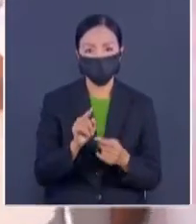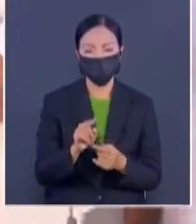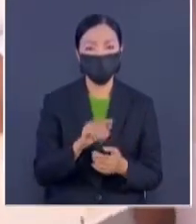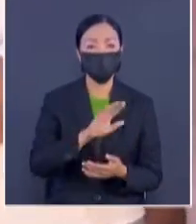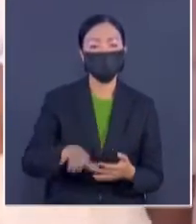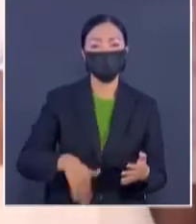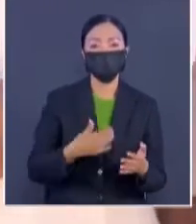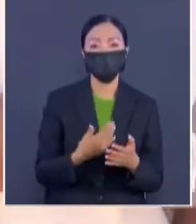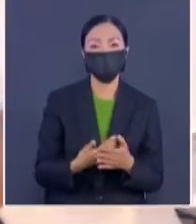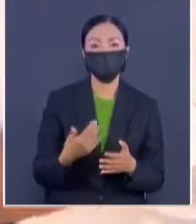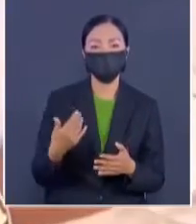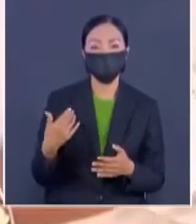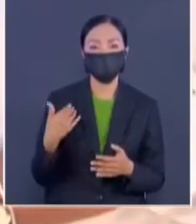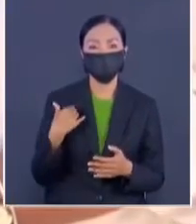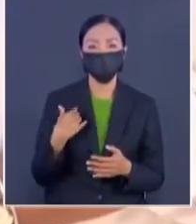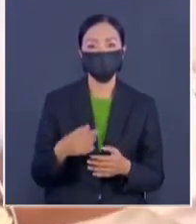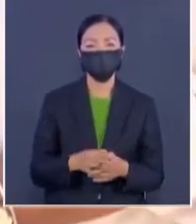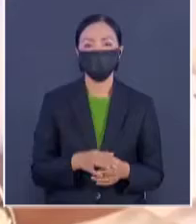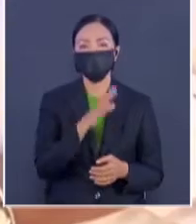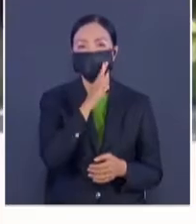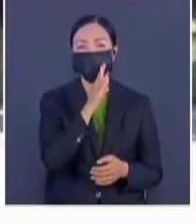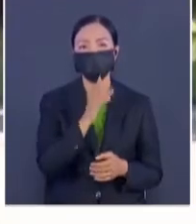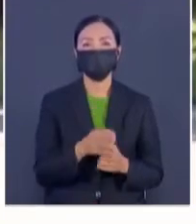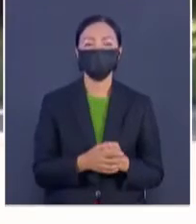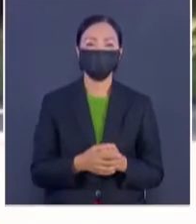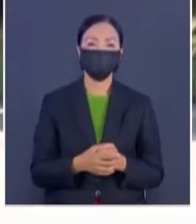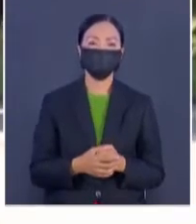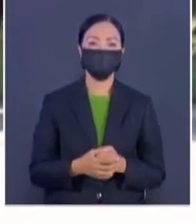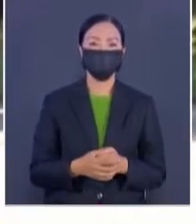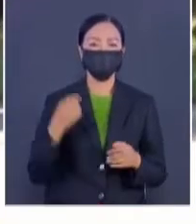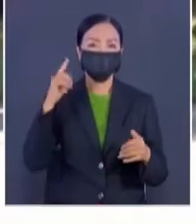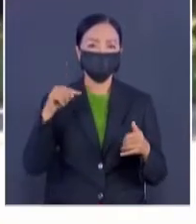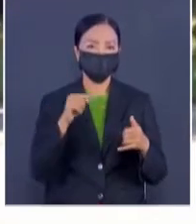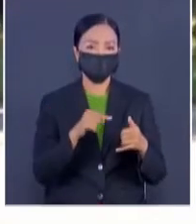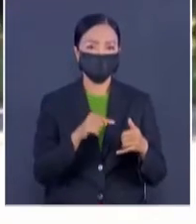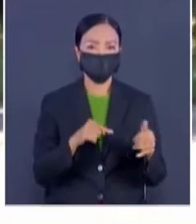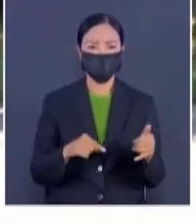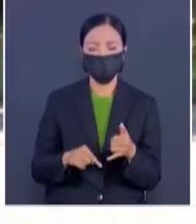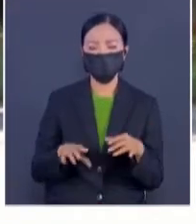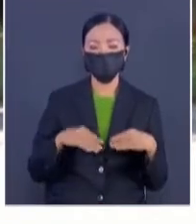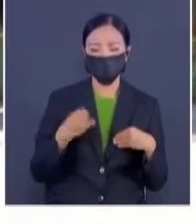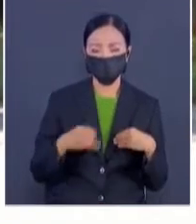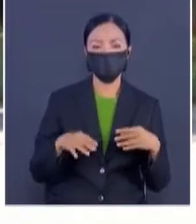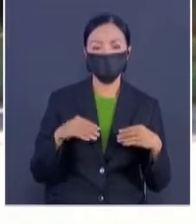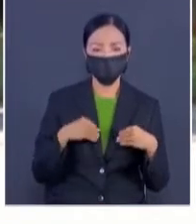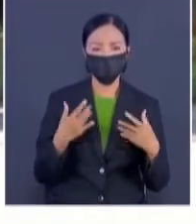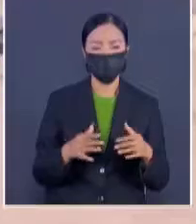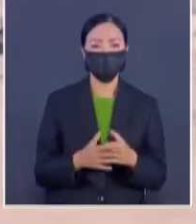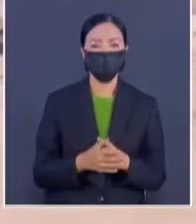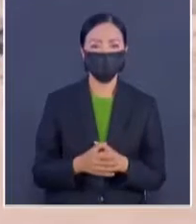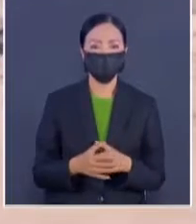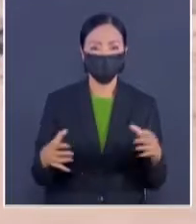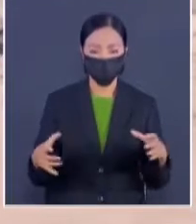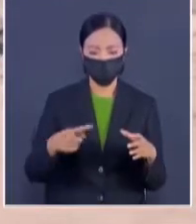าเรื่องทั้งหมดที่เกิดขึ้นมันเป็นเรื่องที่แต่งขึ้นมาเองขณะที่สีกาคนนั้นก็ออกมายอมรับผิดก็เลยทำให้คณะสง